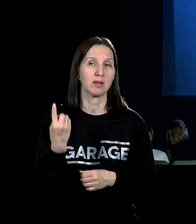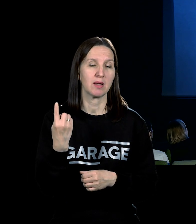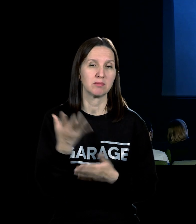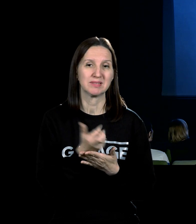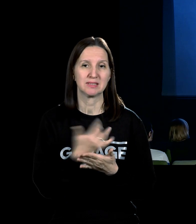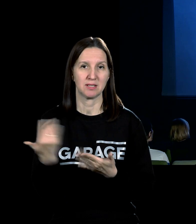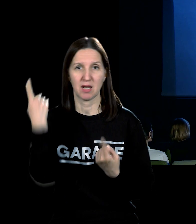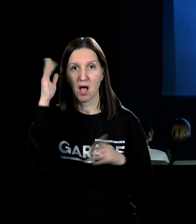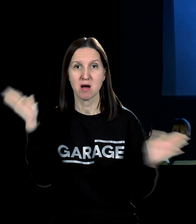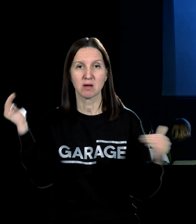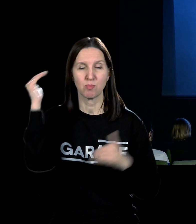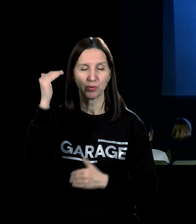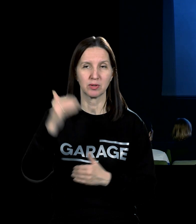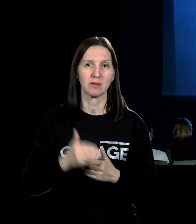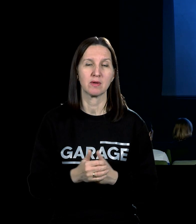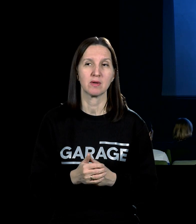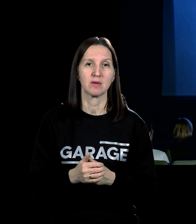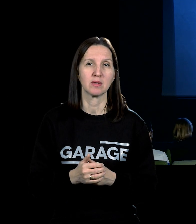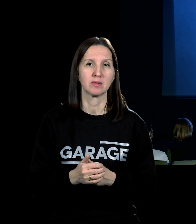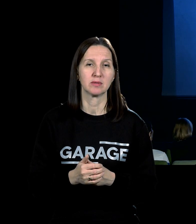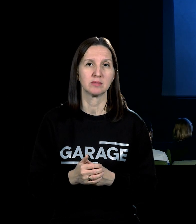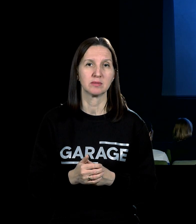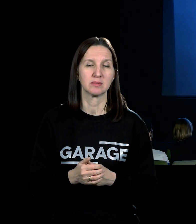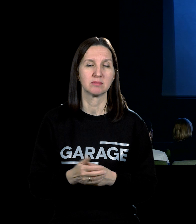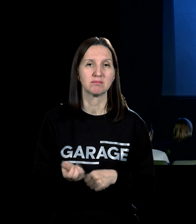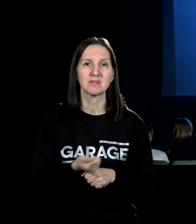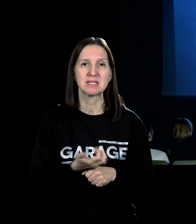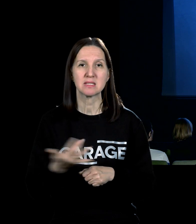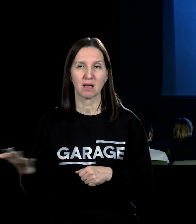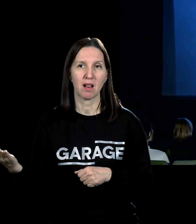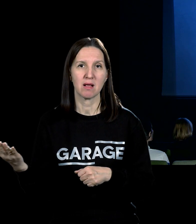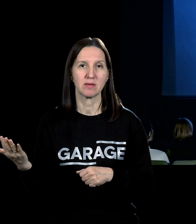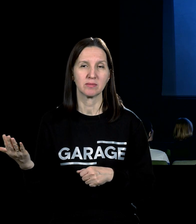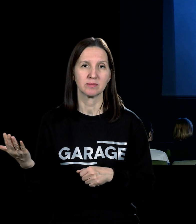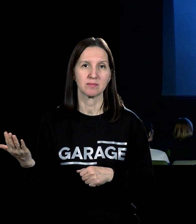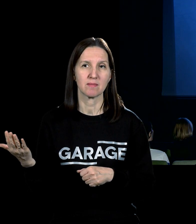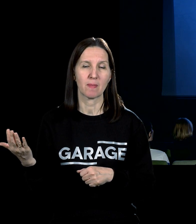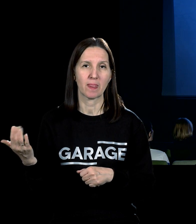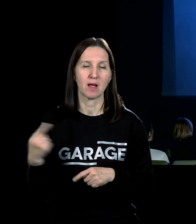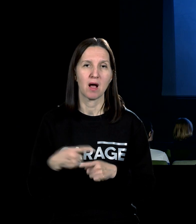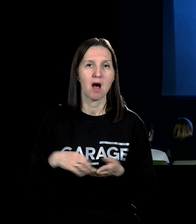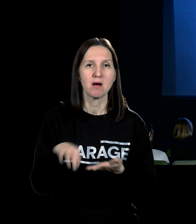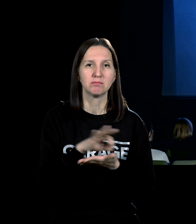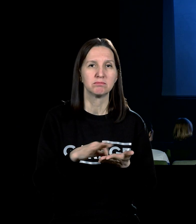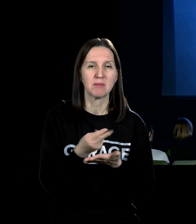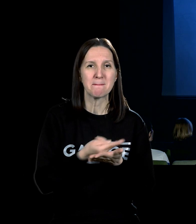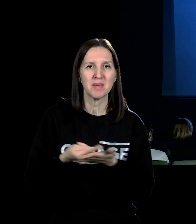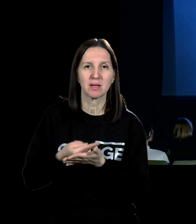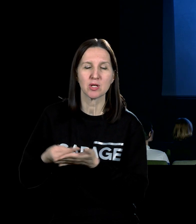Одна серия работ, с которой он работает, цикл, с которым он работает, это перерисовка,